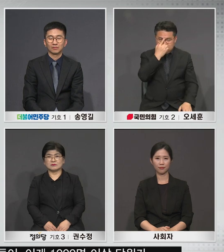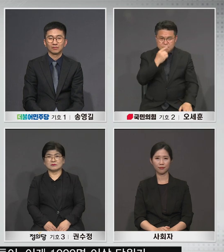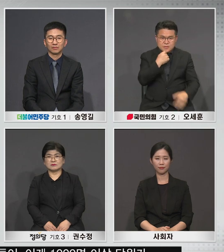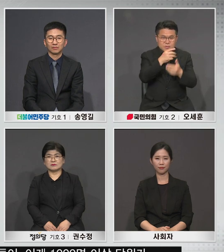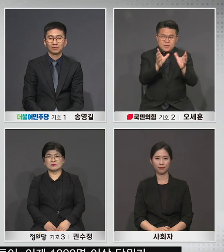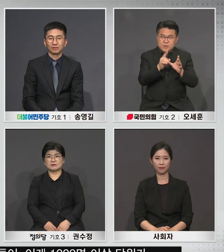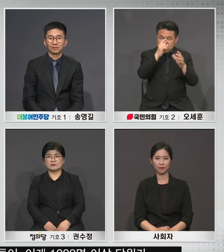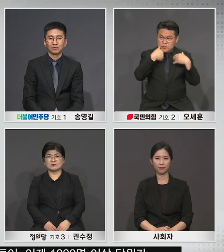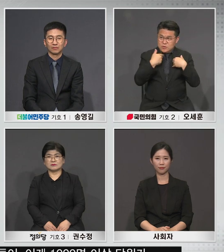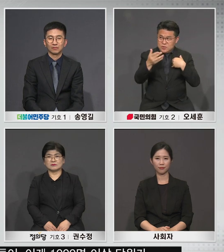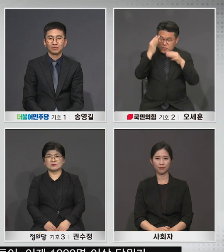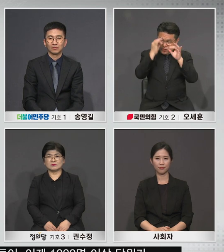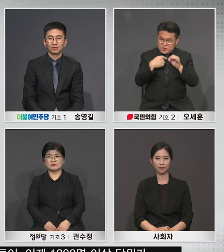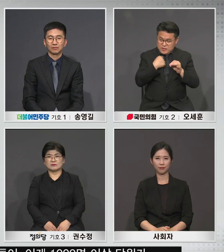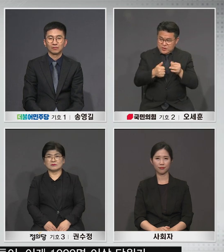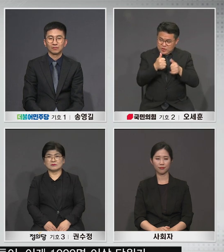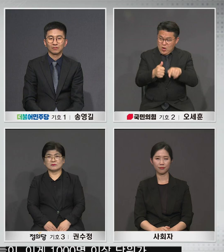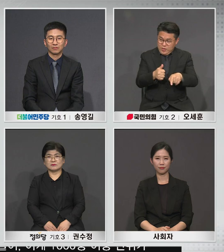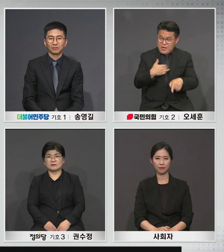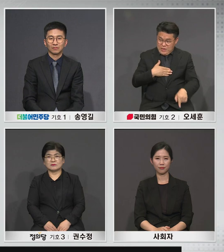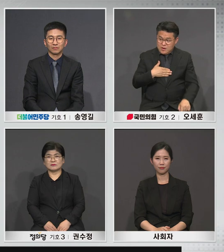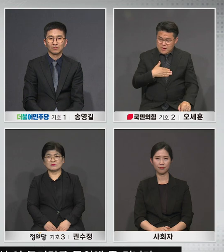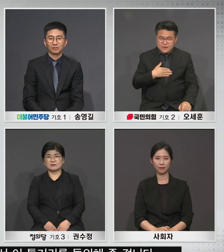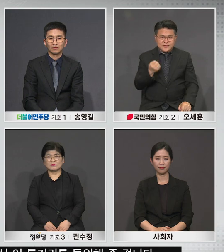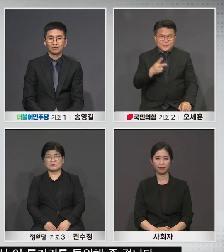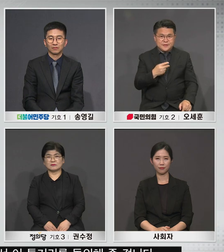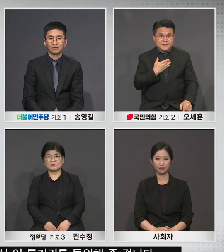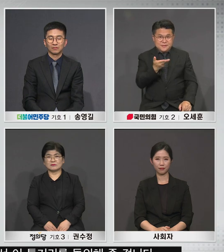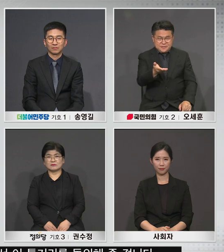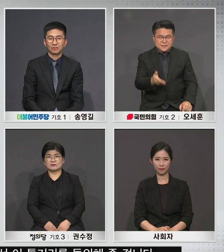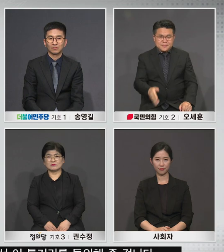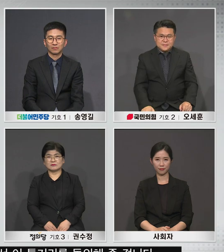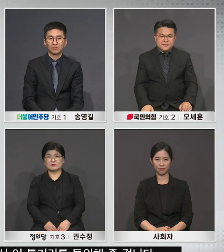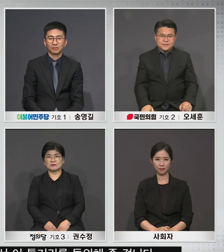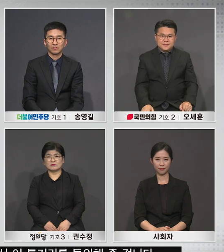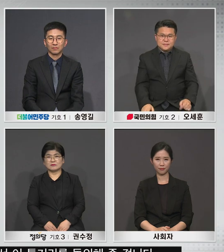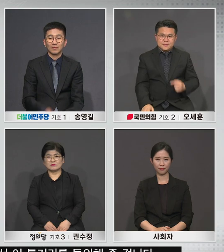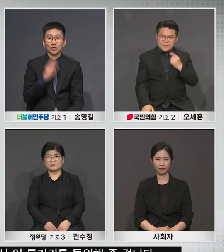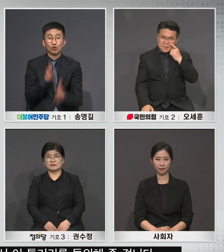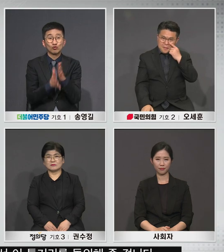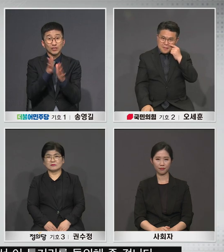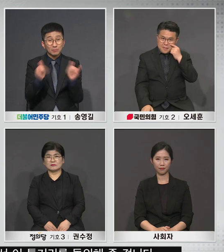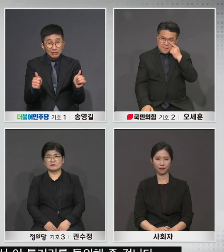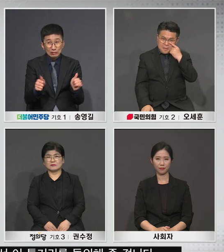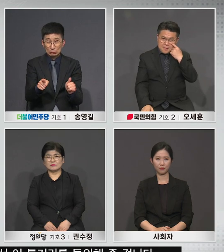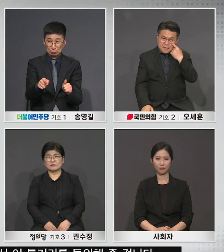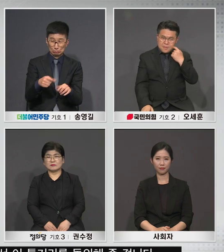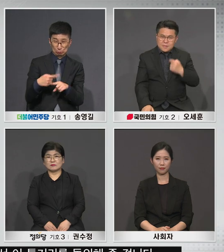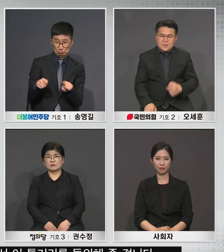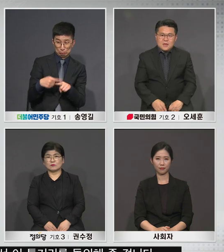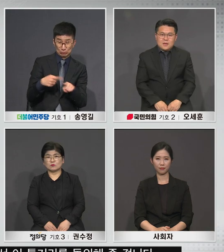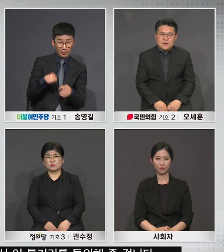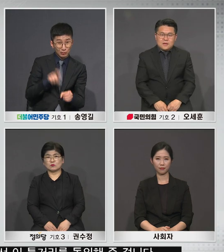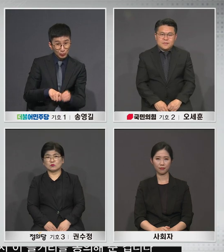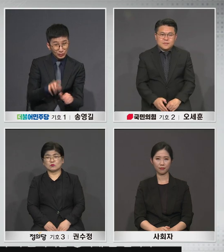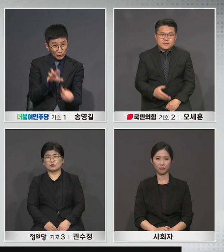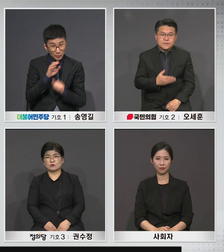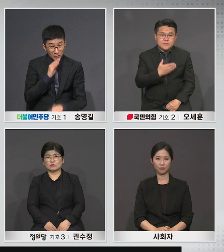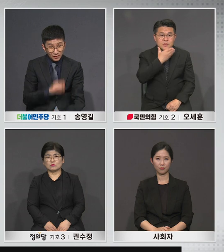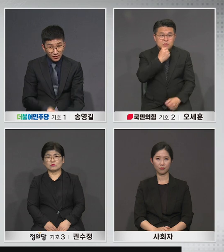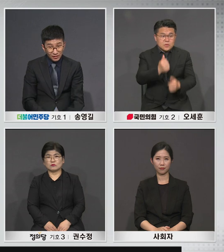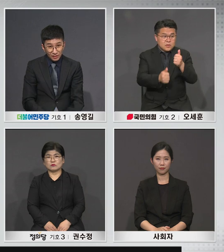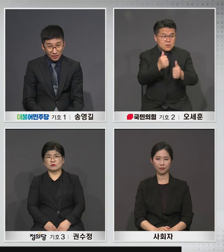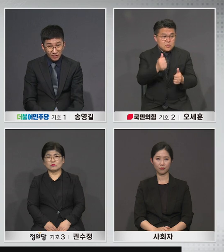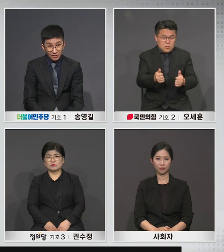정부에서 동의했던 실험이라는 거 다시 한 번 강조해서 말씀해 주세요. 우리 서울 시민들이 실험 대상이군요. 복지 실험은 많이